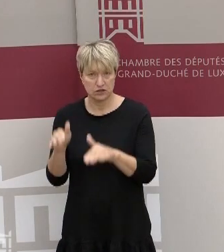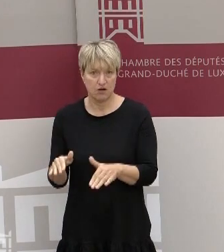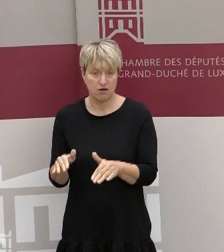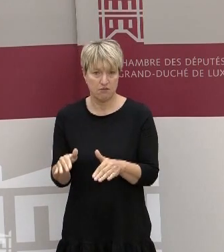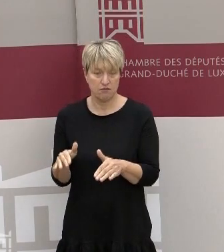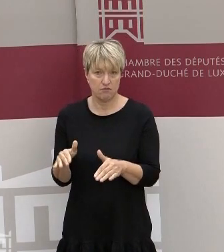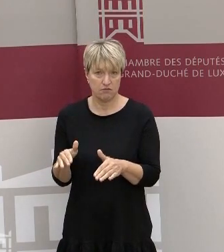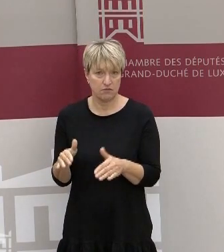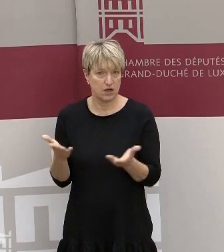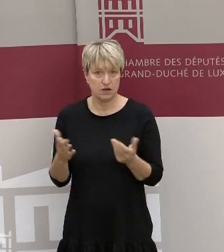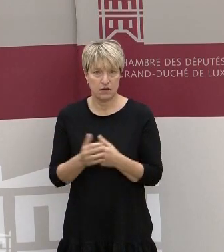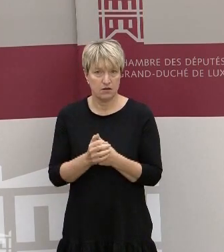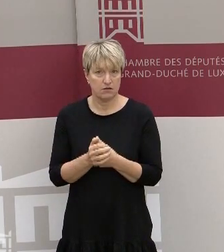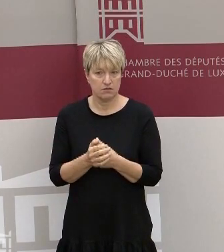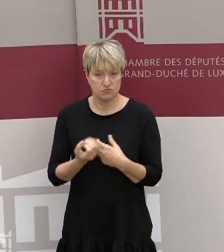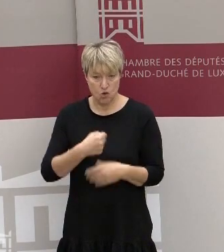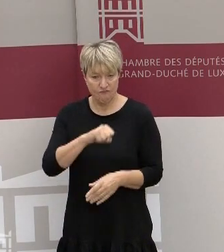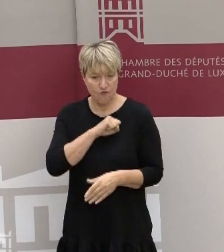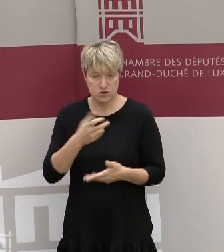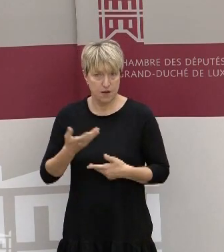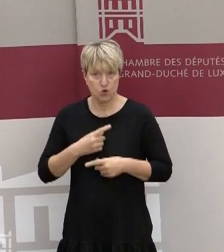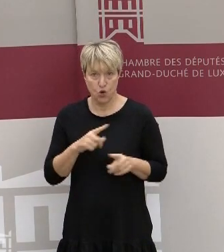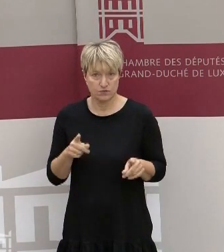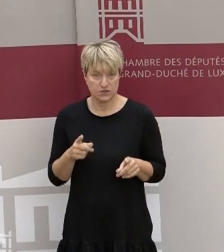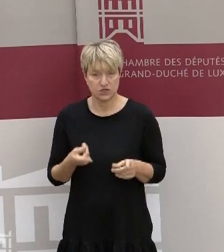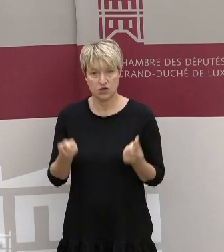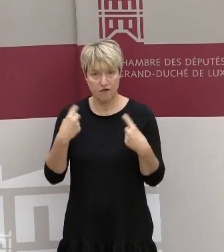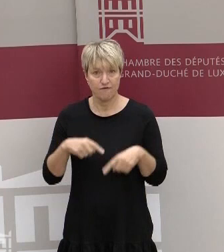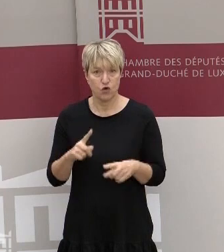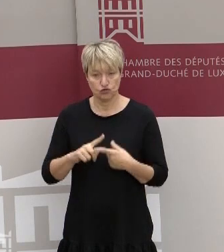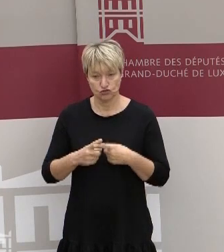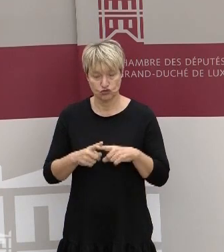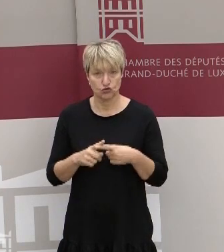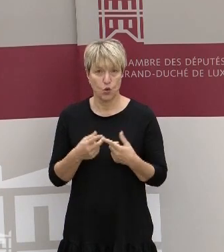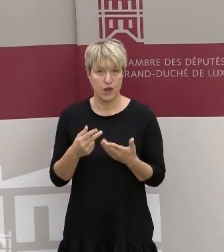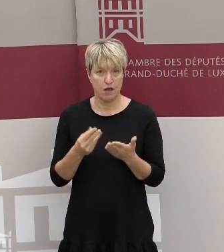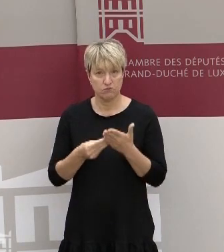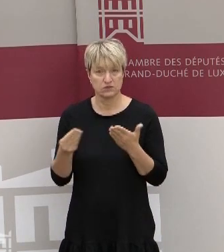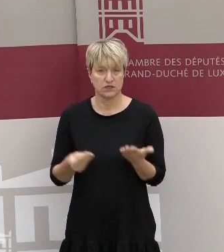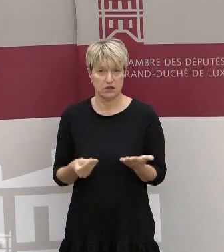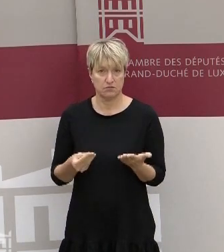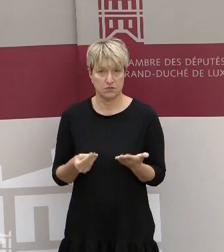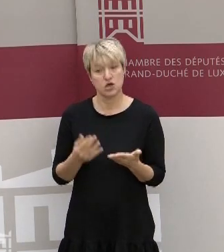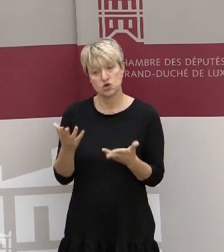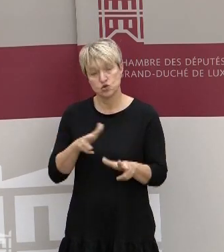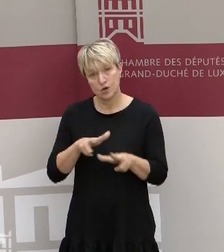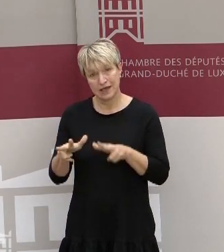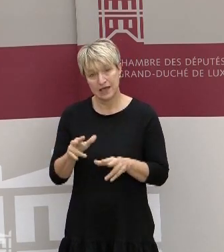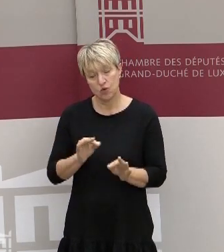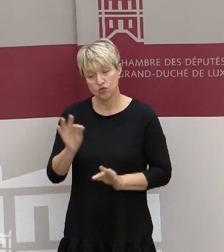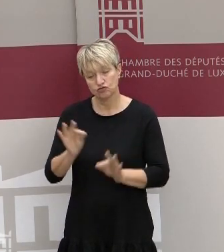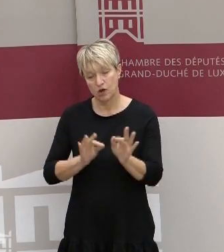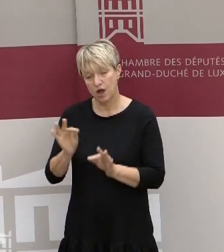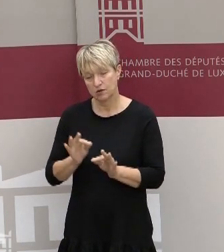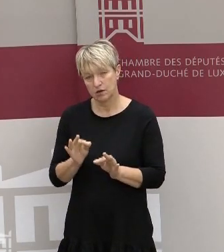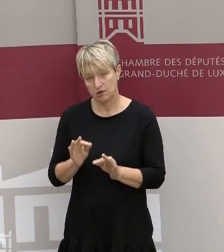aufruhen. Ah, also schenkt Ziel von der Regierung zu funktionieren. Nehmen den Umklassieren an Steuerklasse 2 geht wirklich